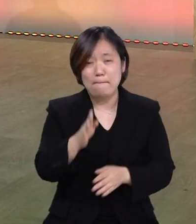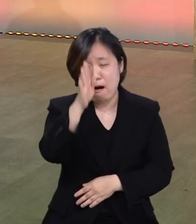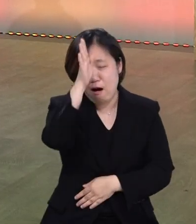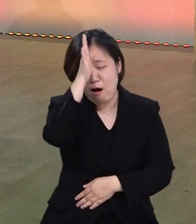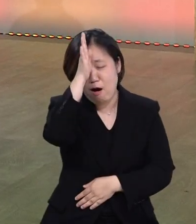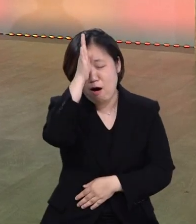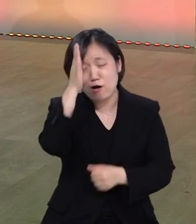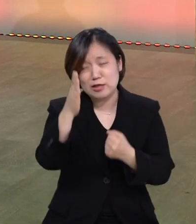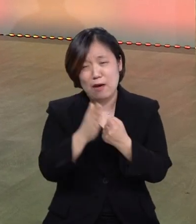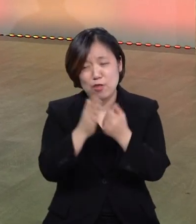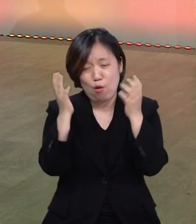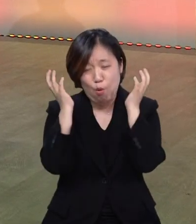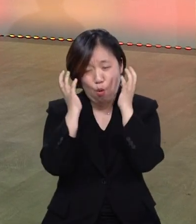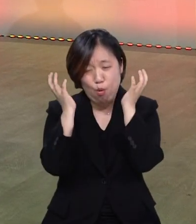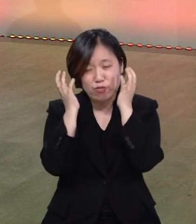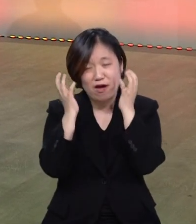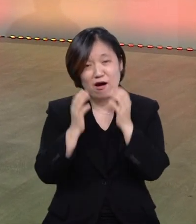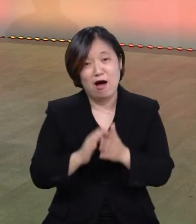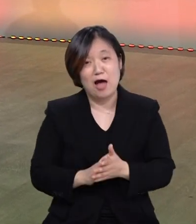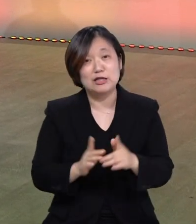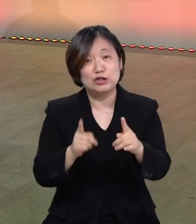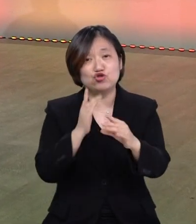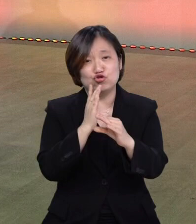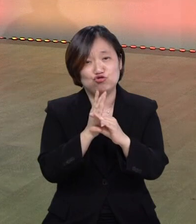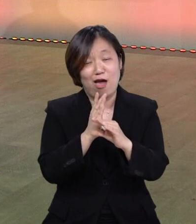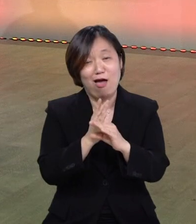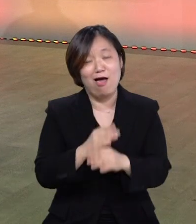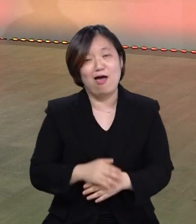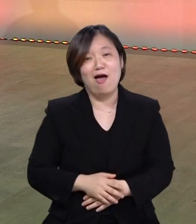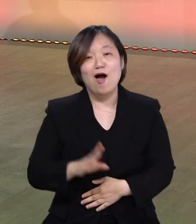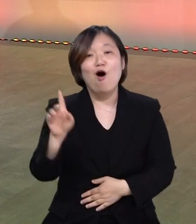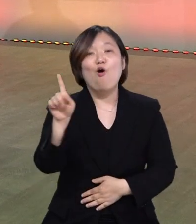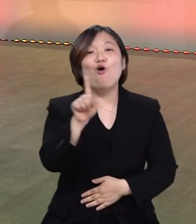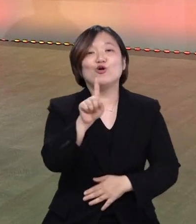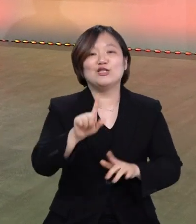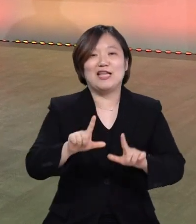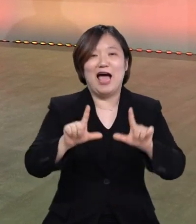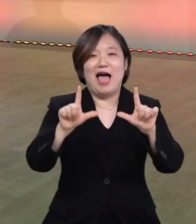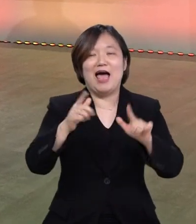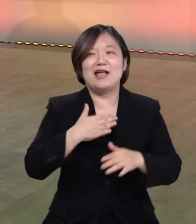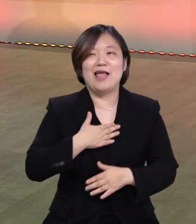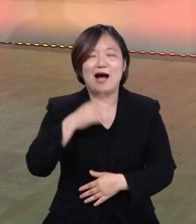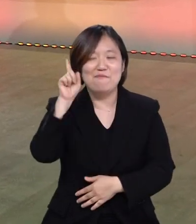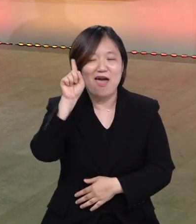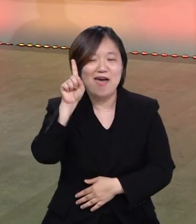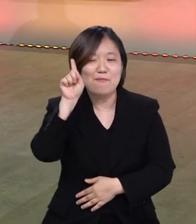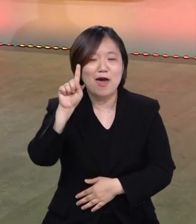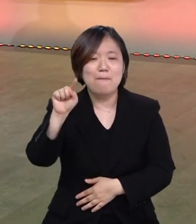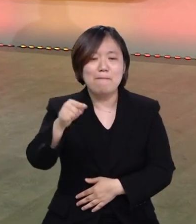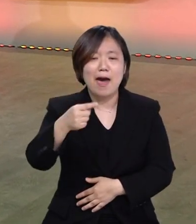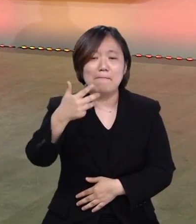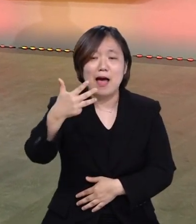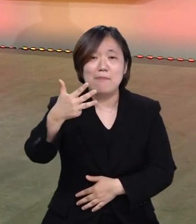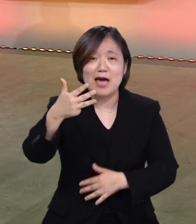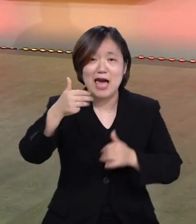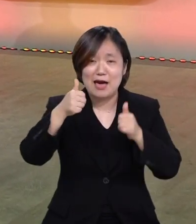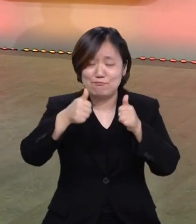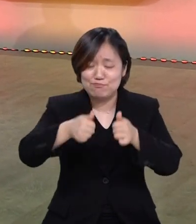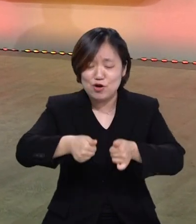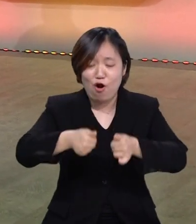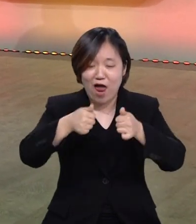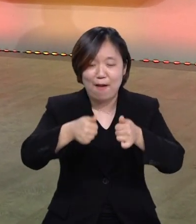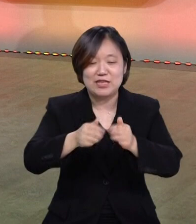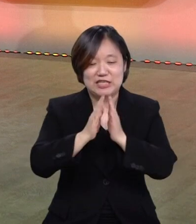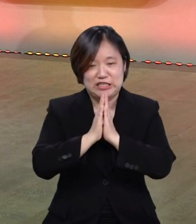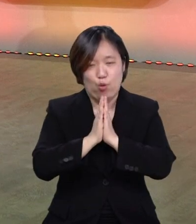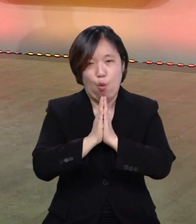통증으로 이제 좀 고생을 하셨는데 어느 날 내가 매일매일 108배를 108배 기도를